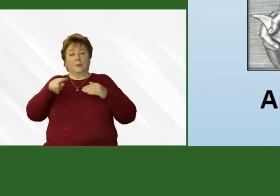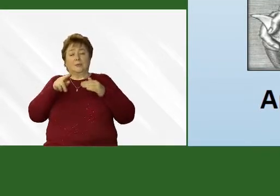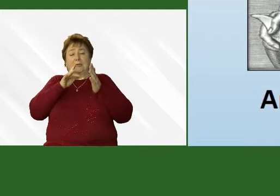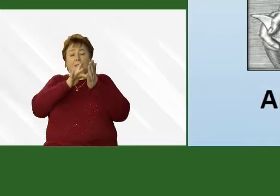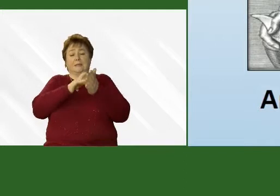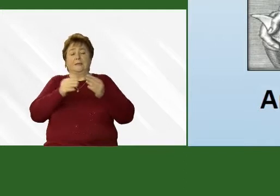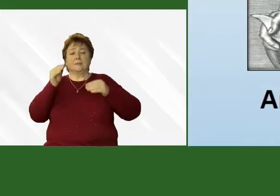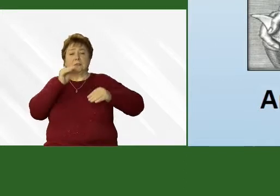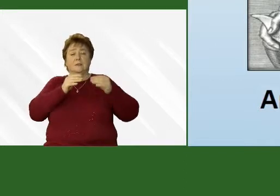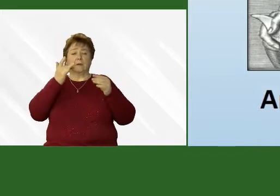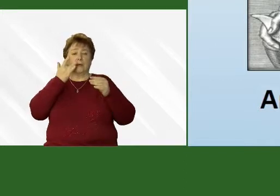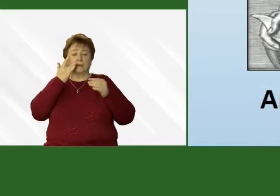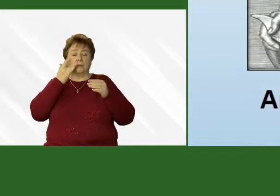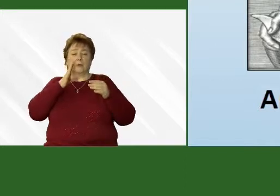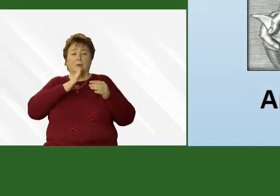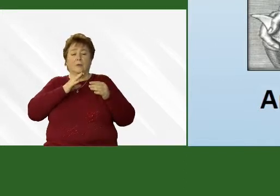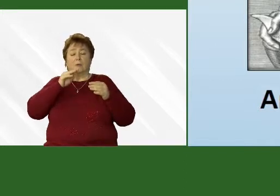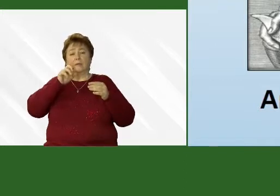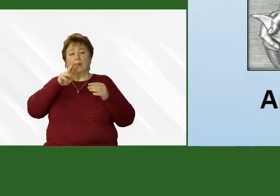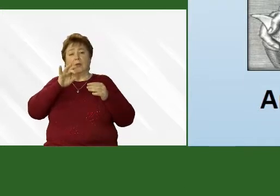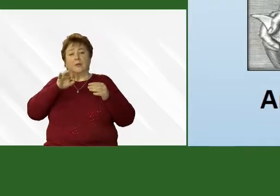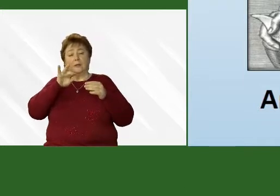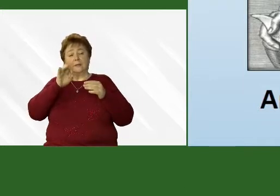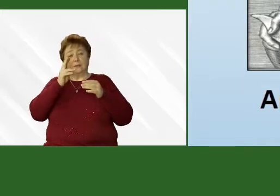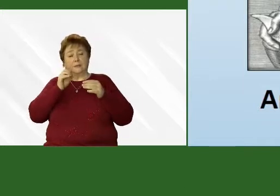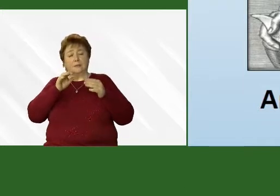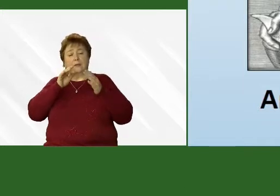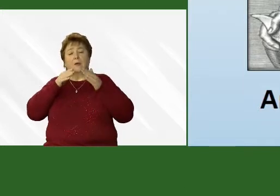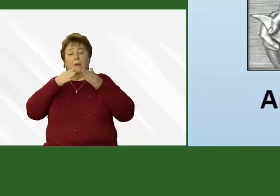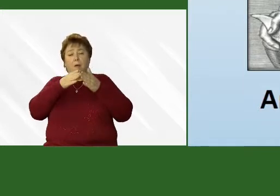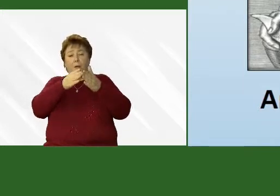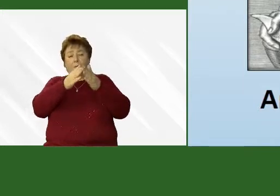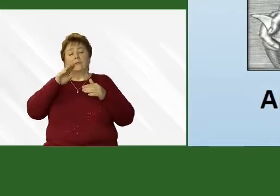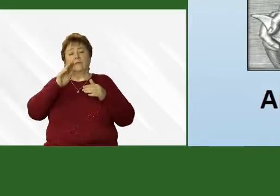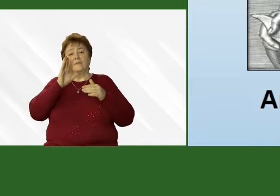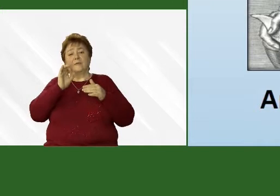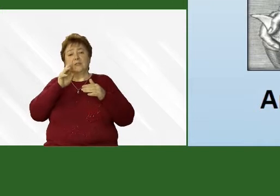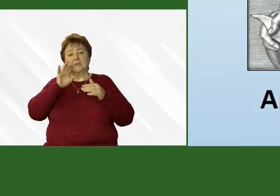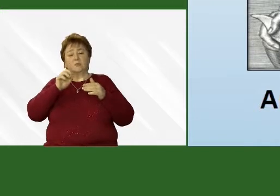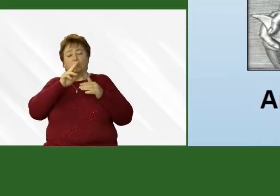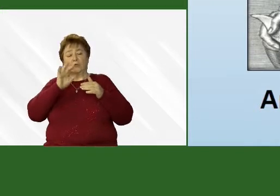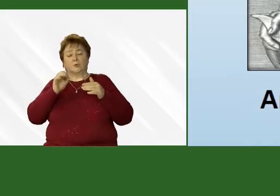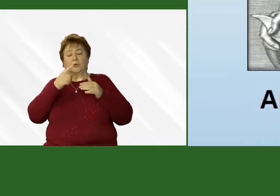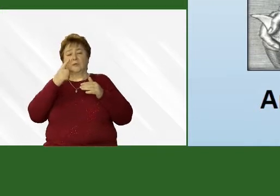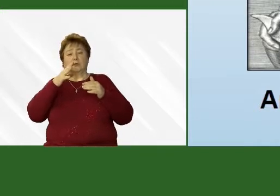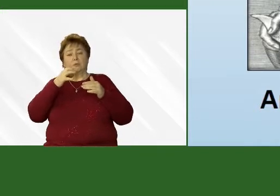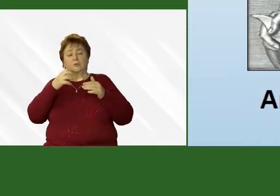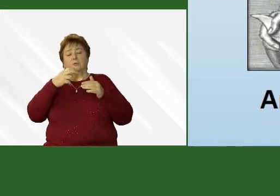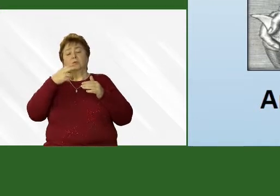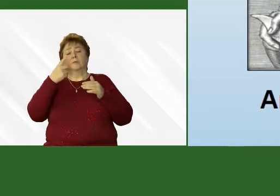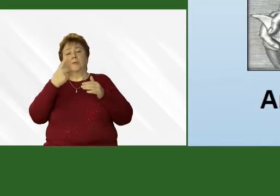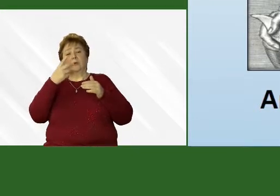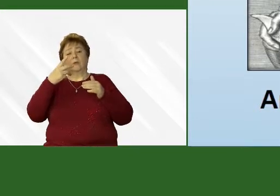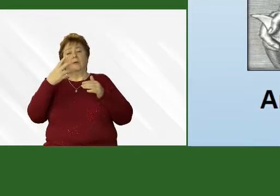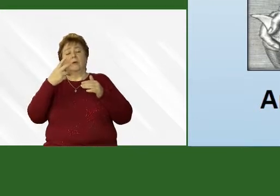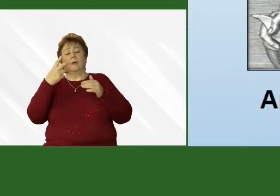экспедиции, в составе которой был флорентийский мореплаватель Америго Веспуччи. В 1501-502